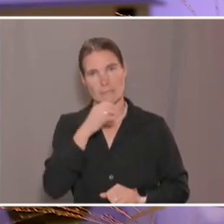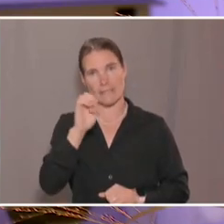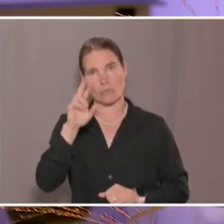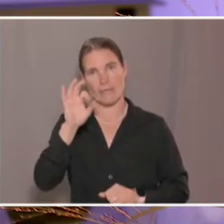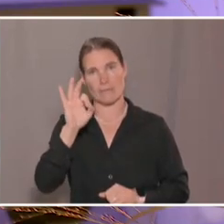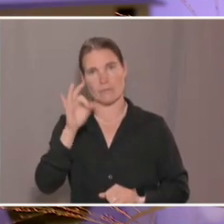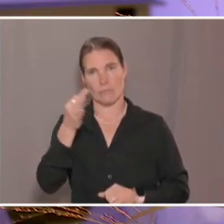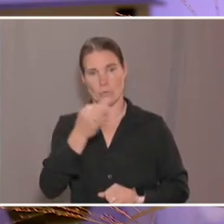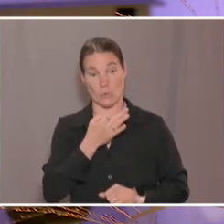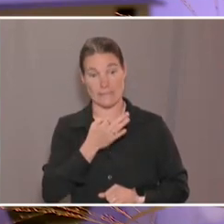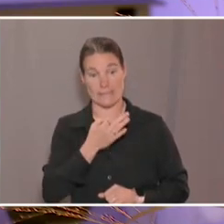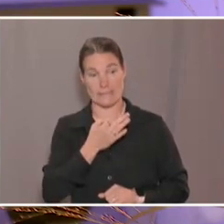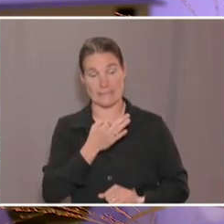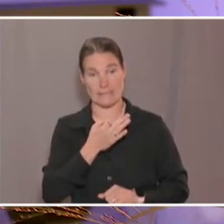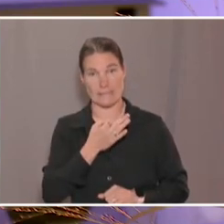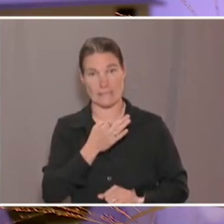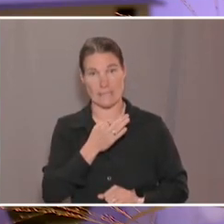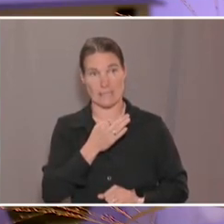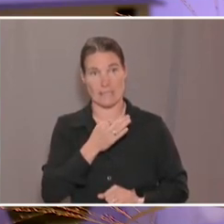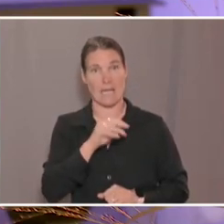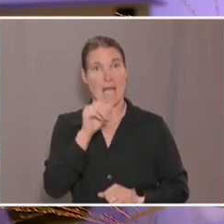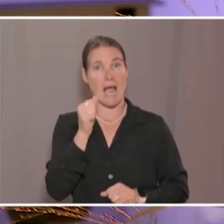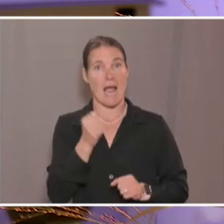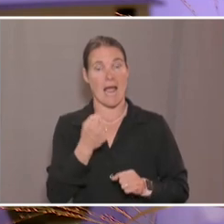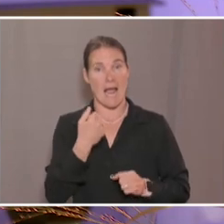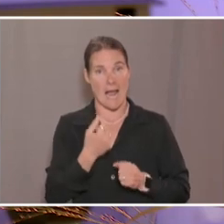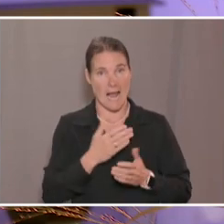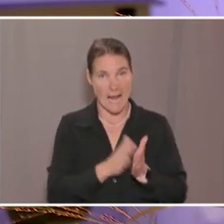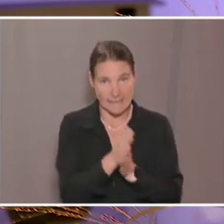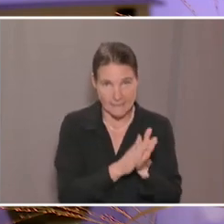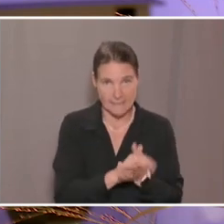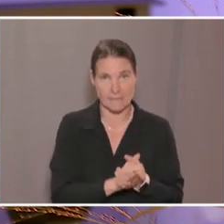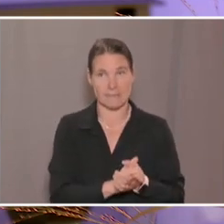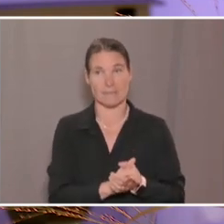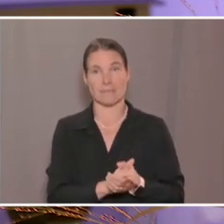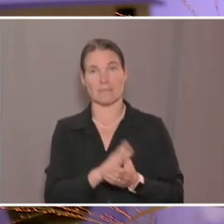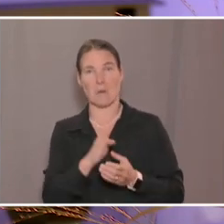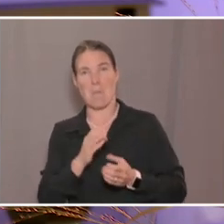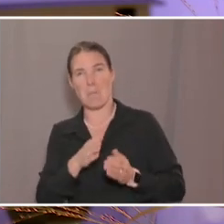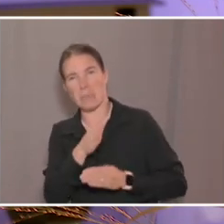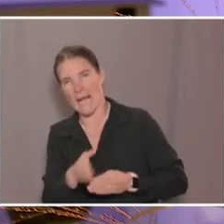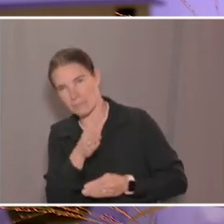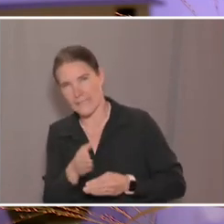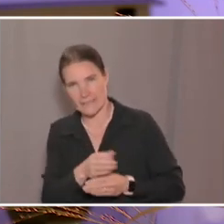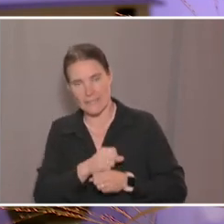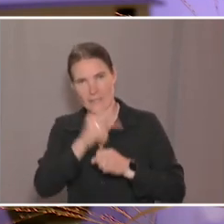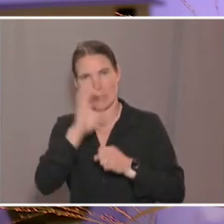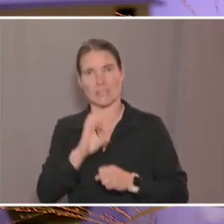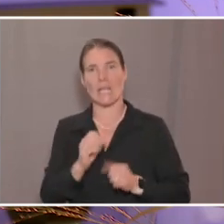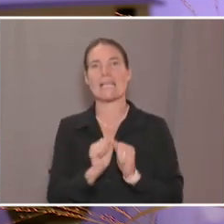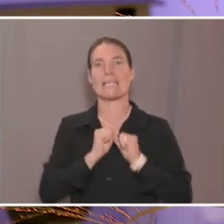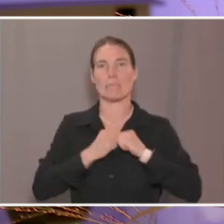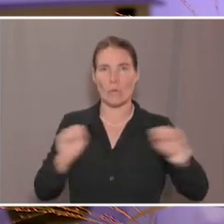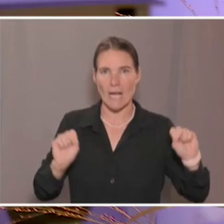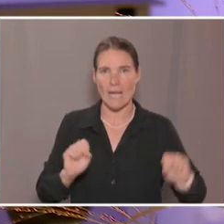für uns seid ihr unfassbar attraktiv, bahnbrechend charismatisch, demokratisch